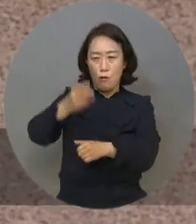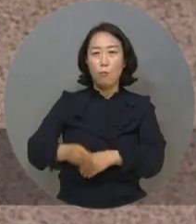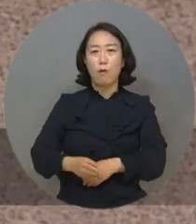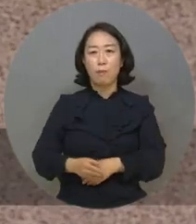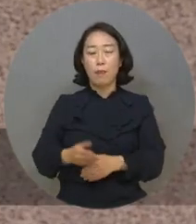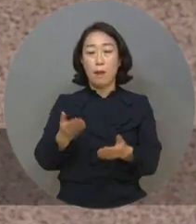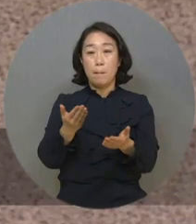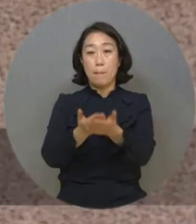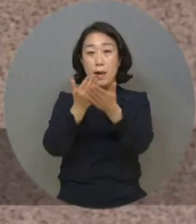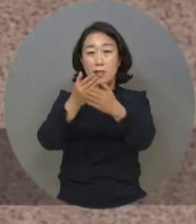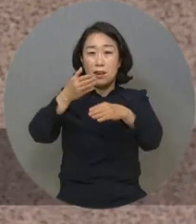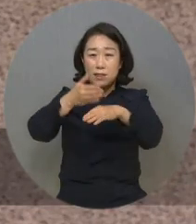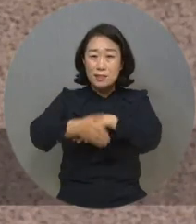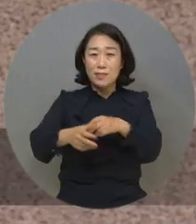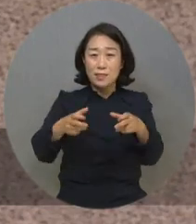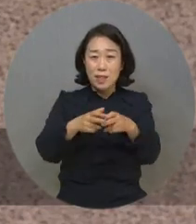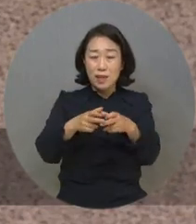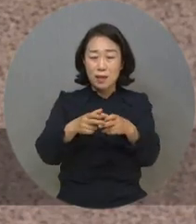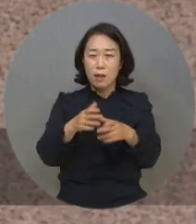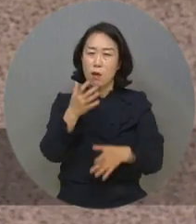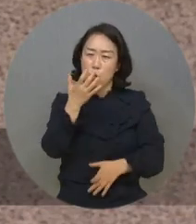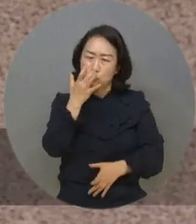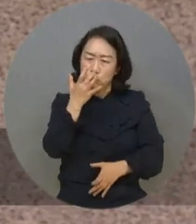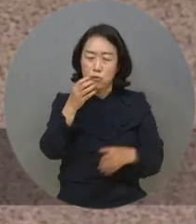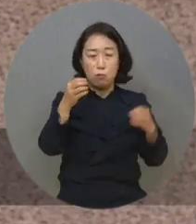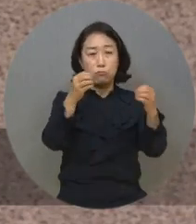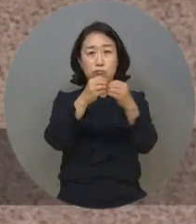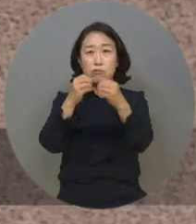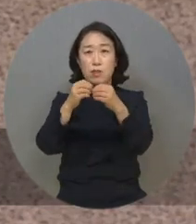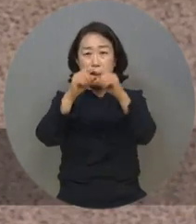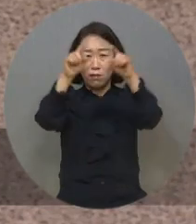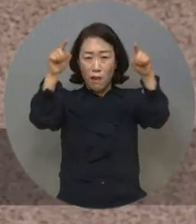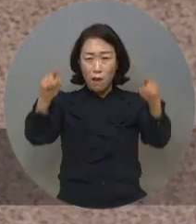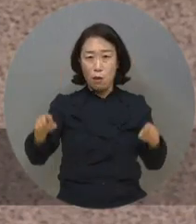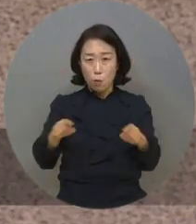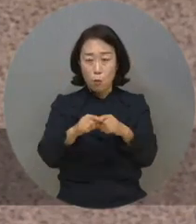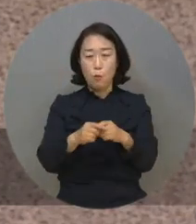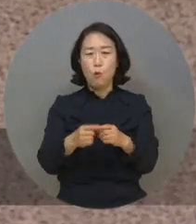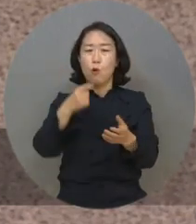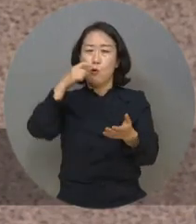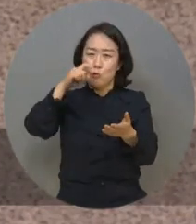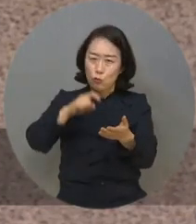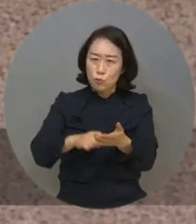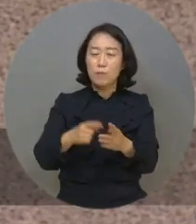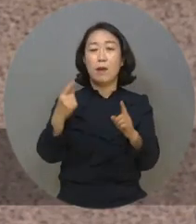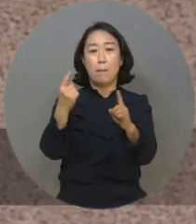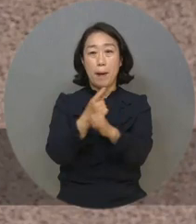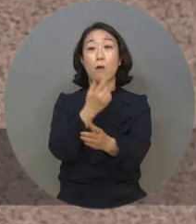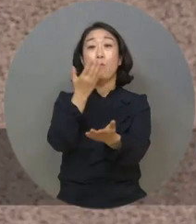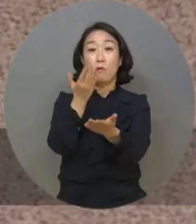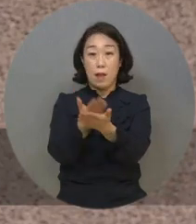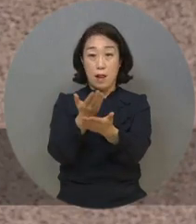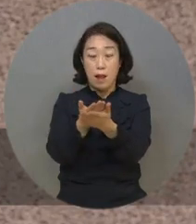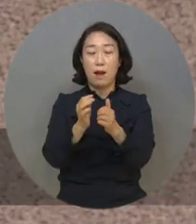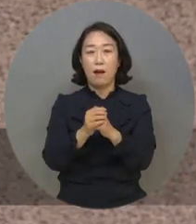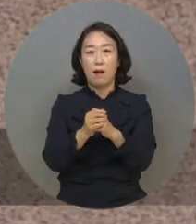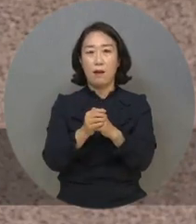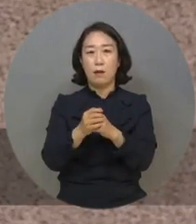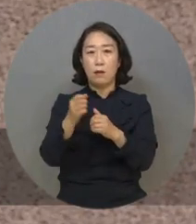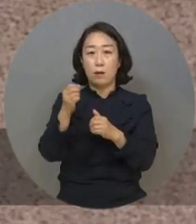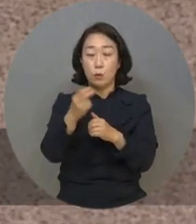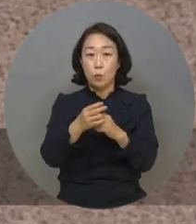발달장애인이 이해하기 어려운 공범을 알기 쉽게 공범을 만들어라.